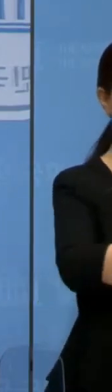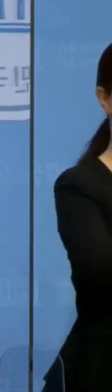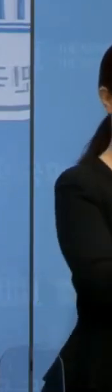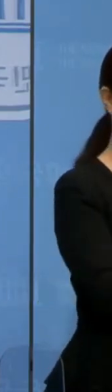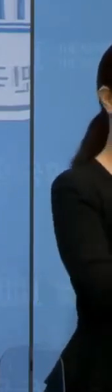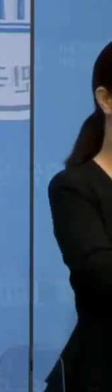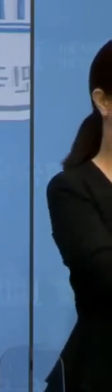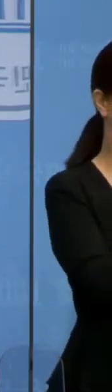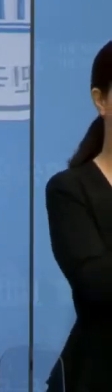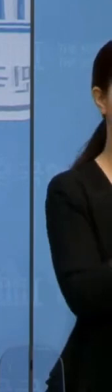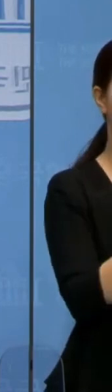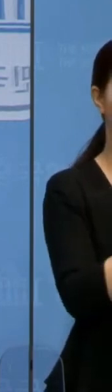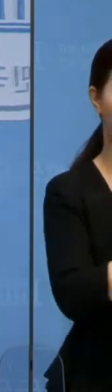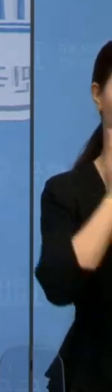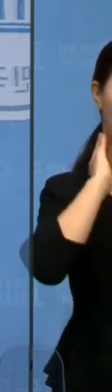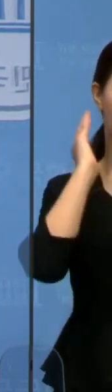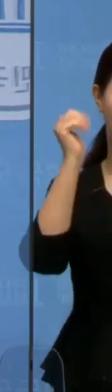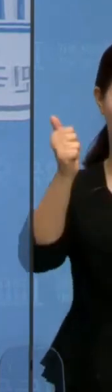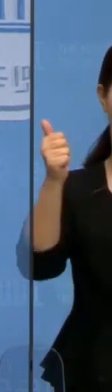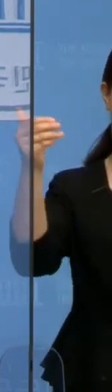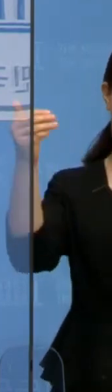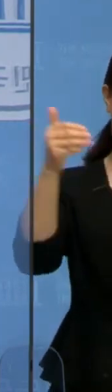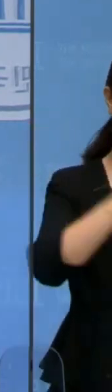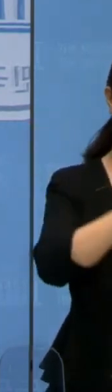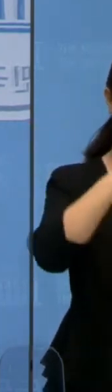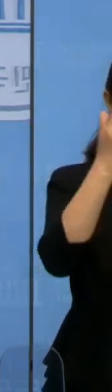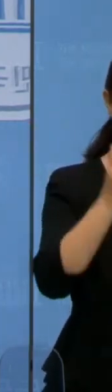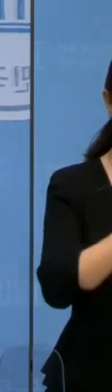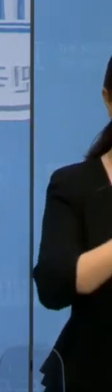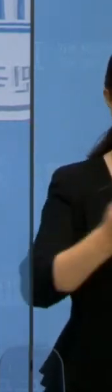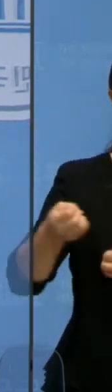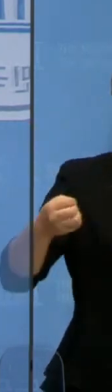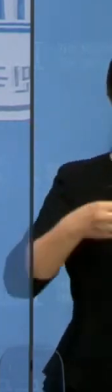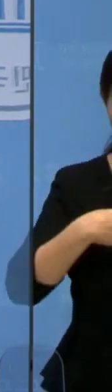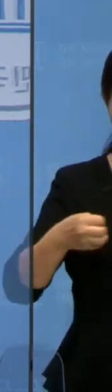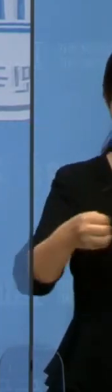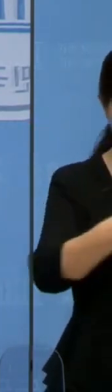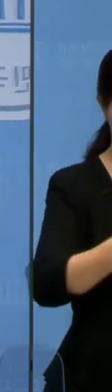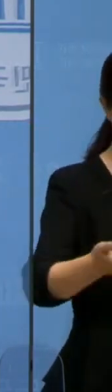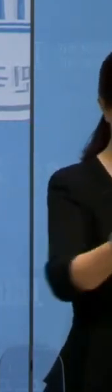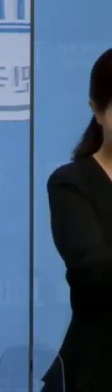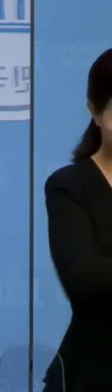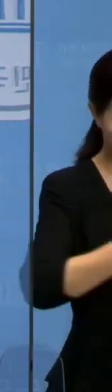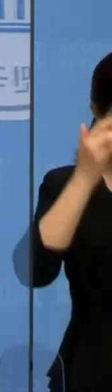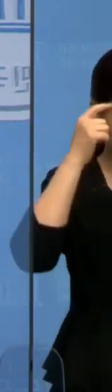대통령까지 가감 없이 소통할 수 있는 당대표가 필요합니다.